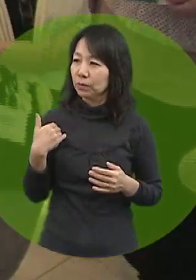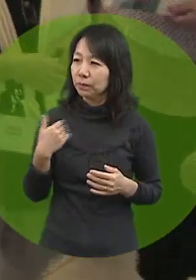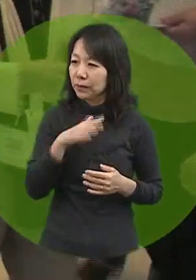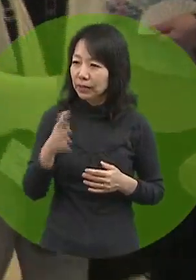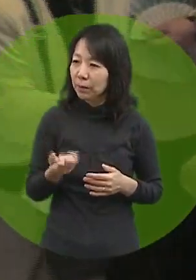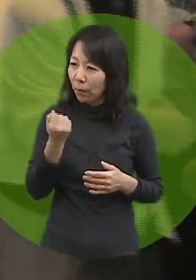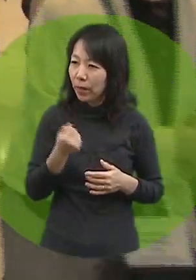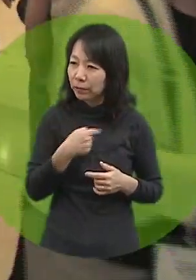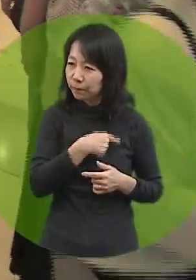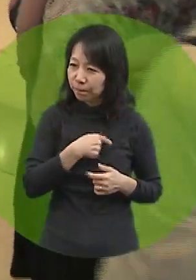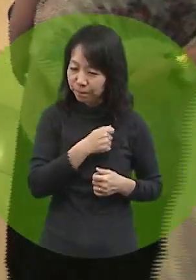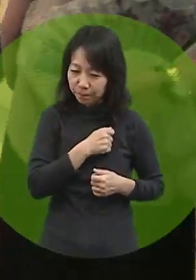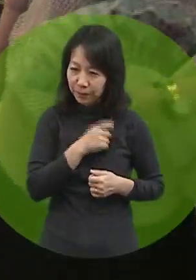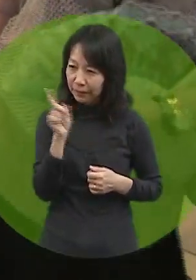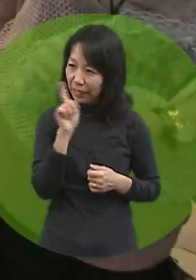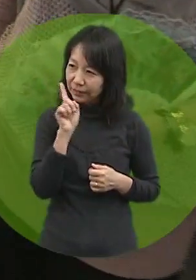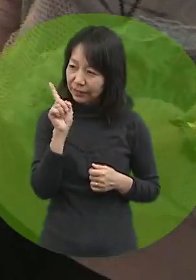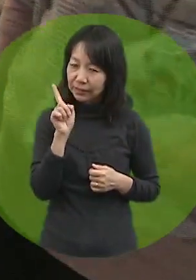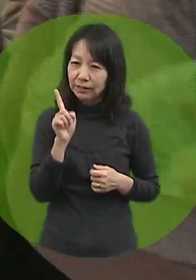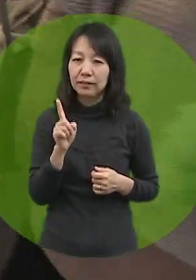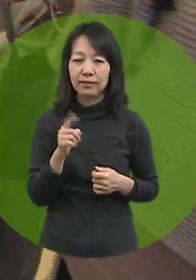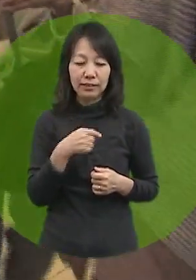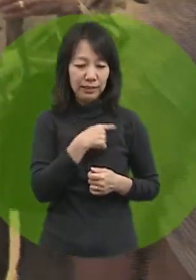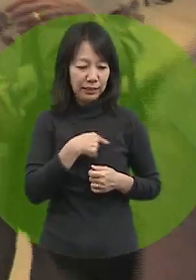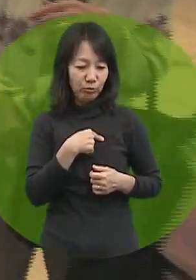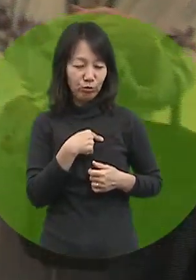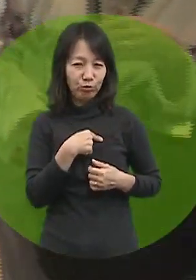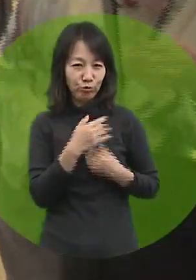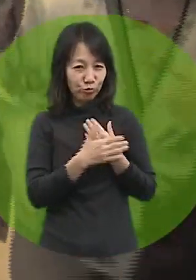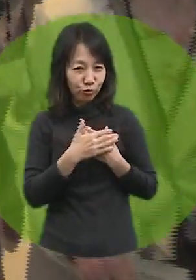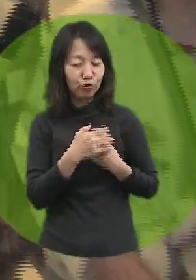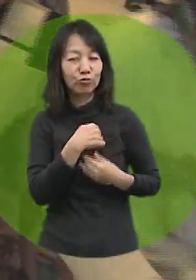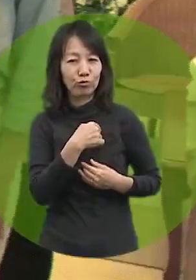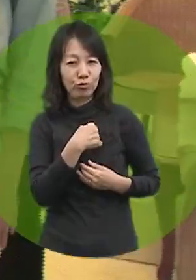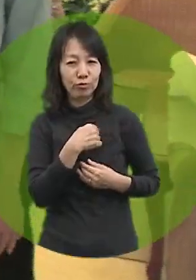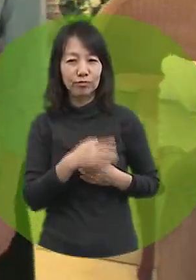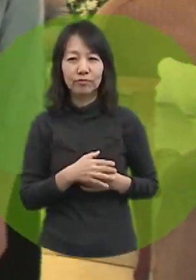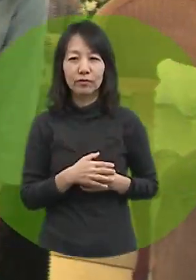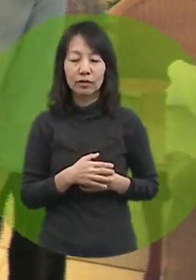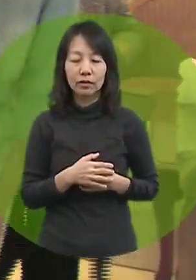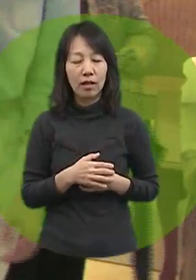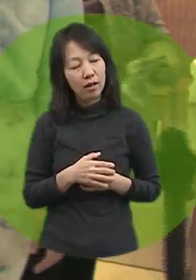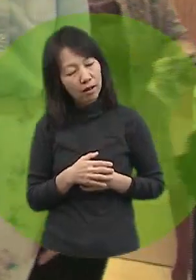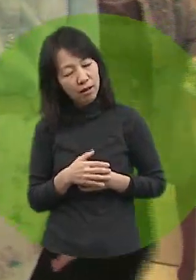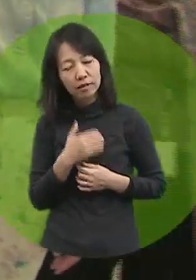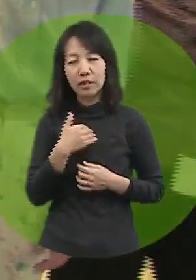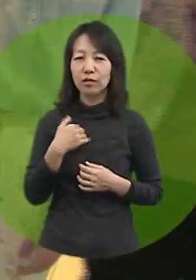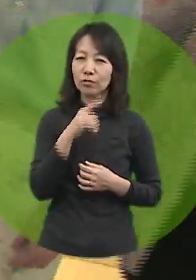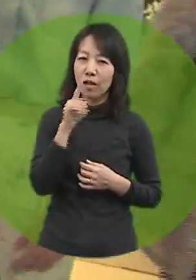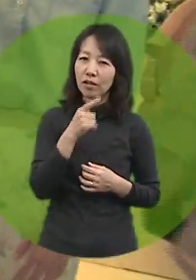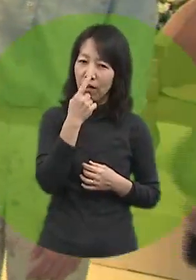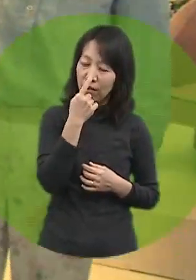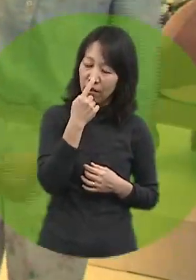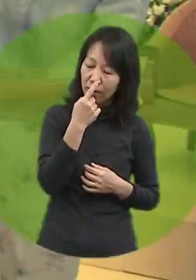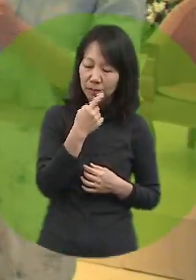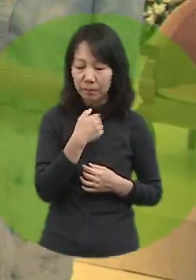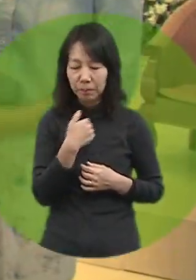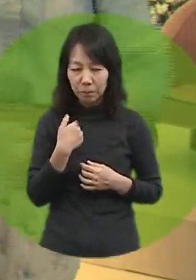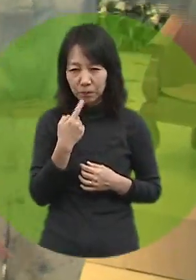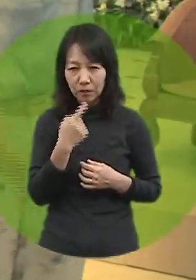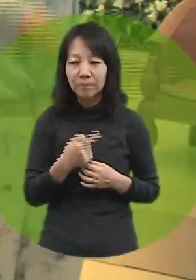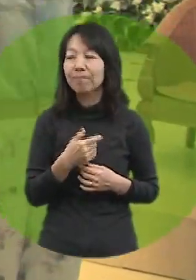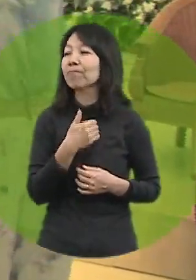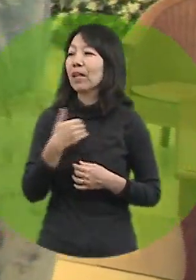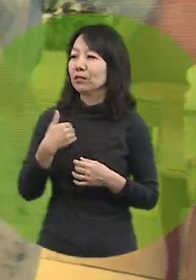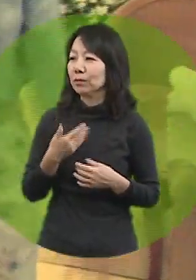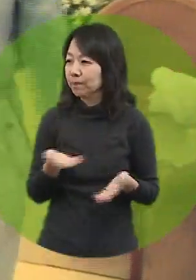か。 持ってるもの チームでって 。いや、やかましいわ。 できるかな、俺たち。 大丈夫です。